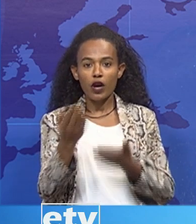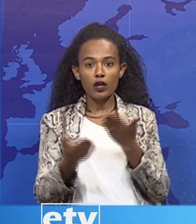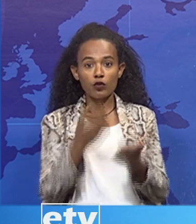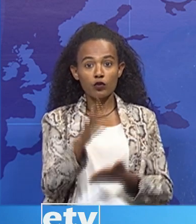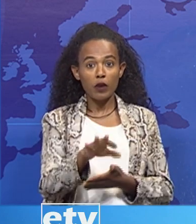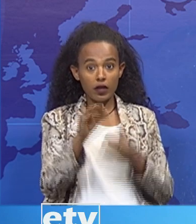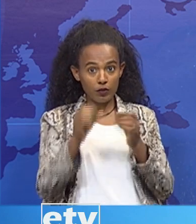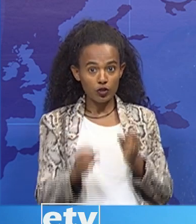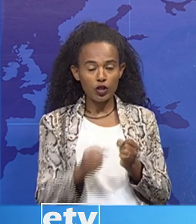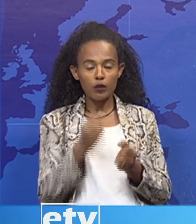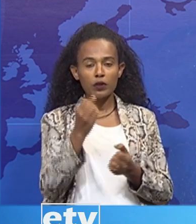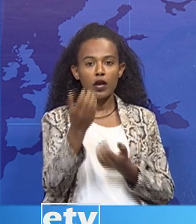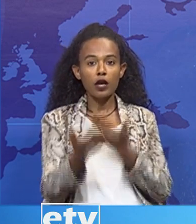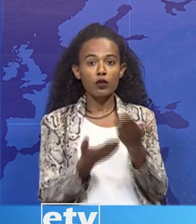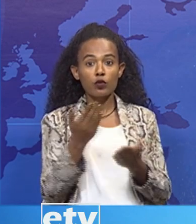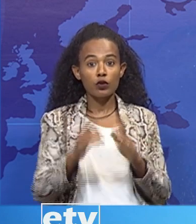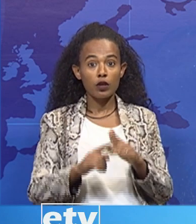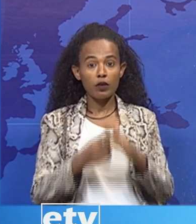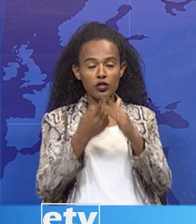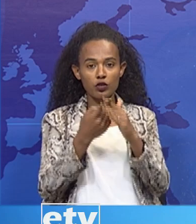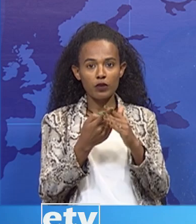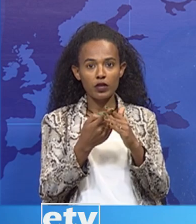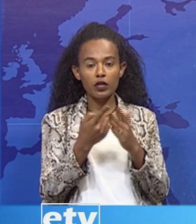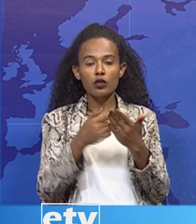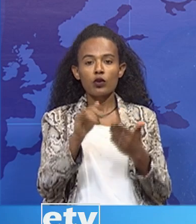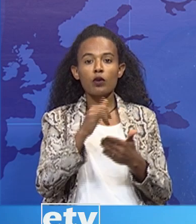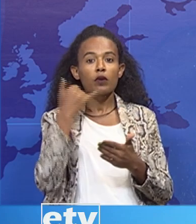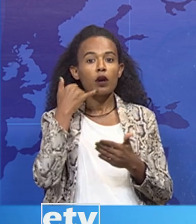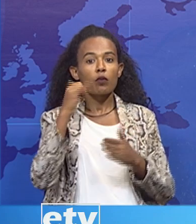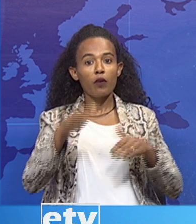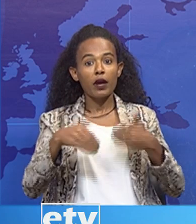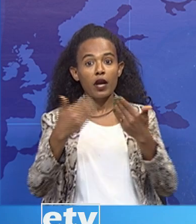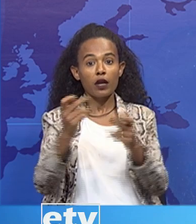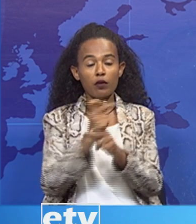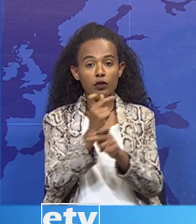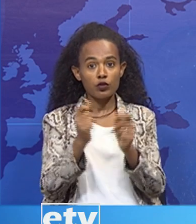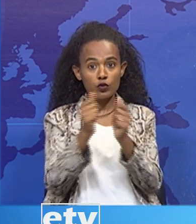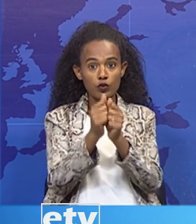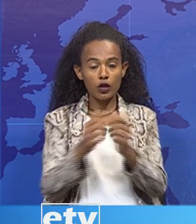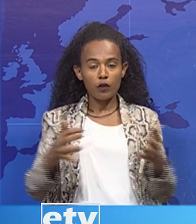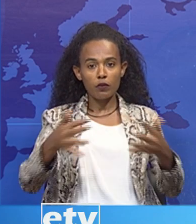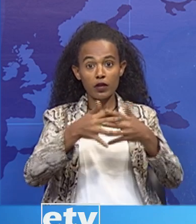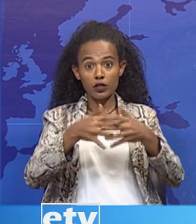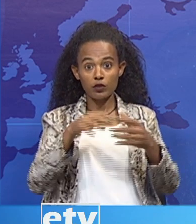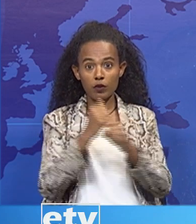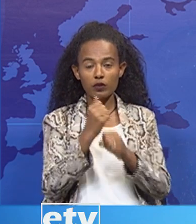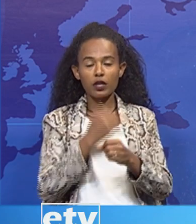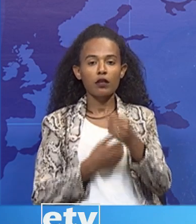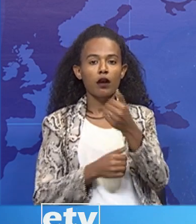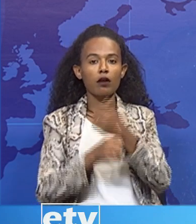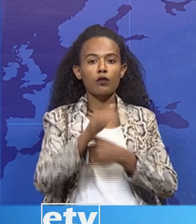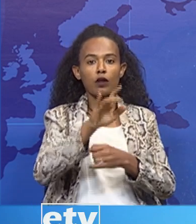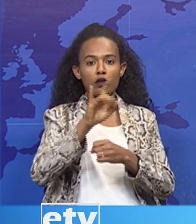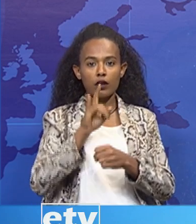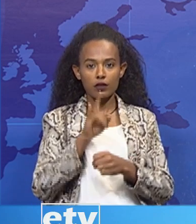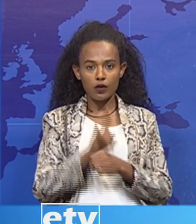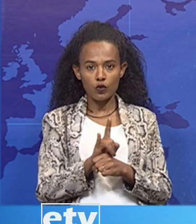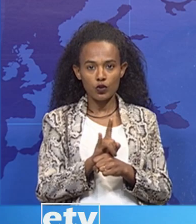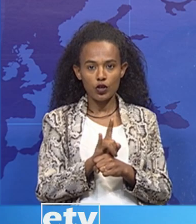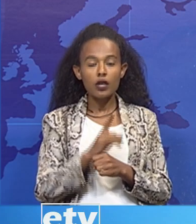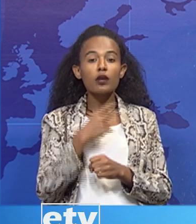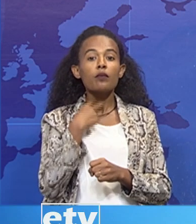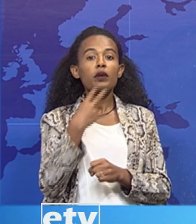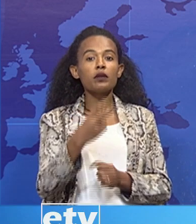የሚቻልበት አገልግሎት ለማስጀመር እንዲሁም ከሞባይል አቅራቢ ድርጅቶች ጋር በቅንጅት በመስራት አካል ጉዳተኛ ዜጎች